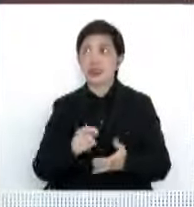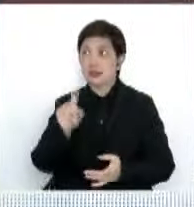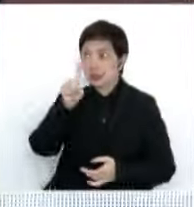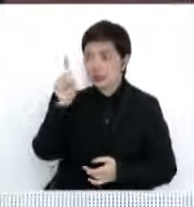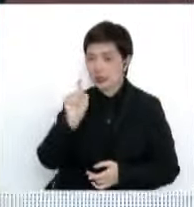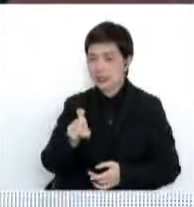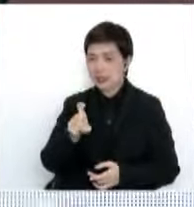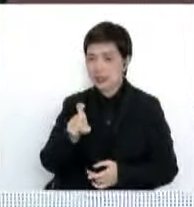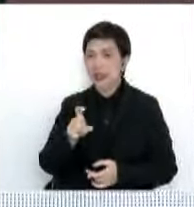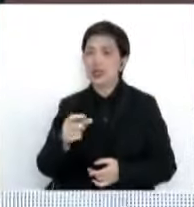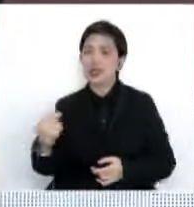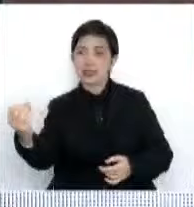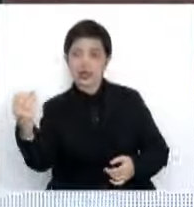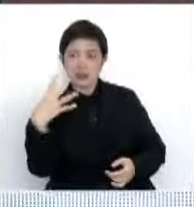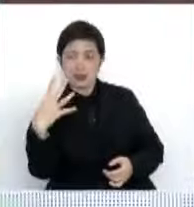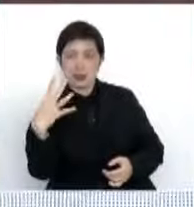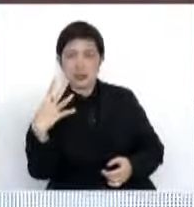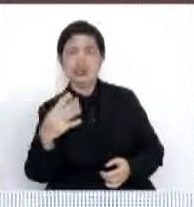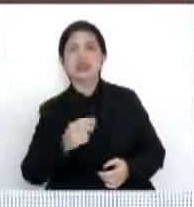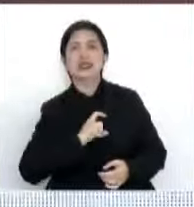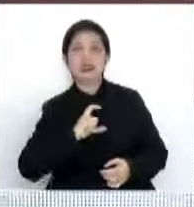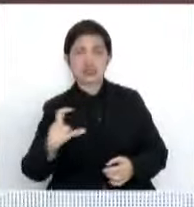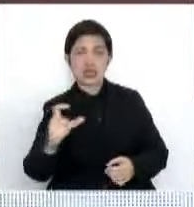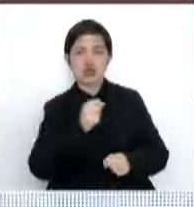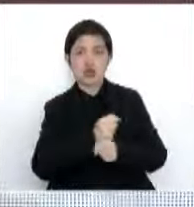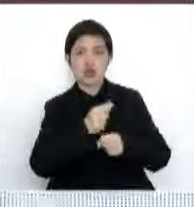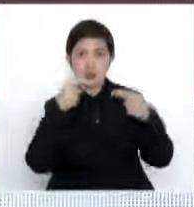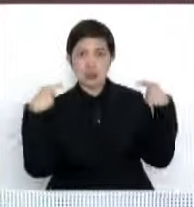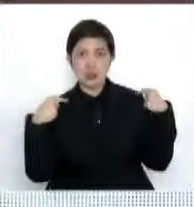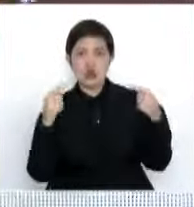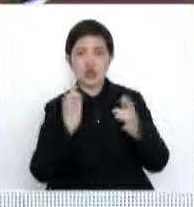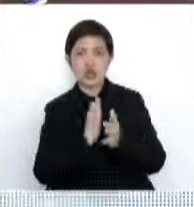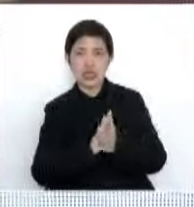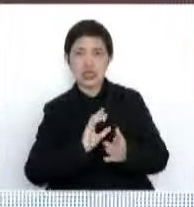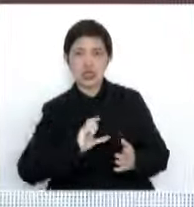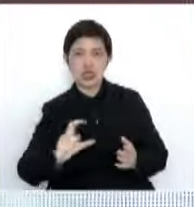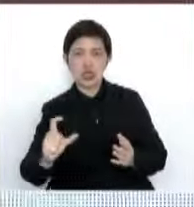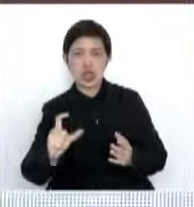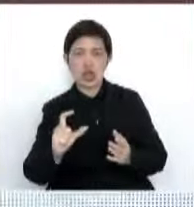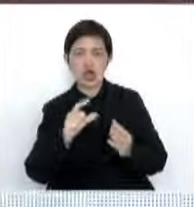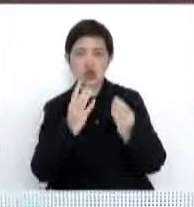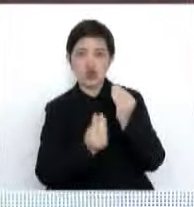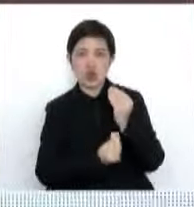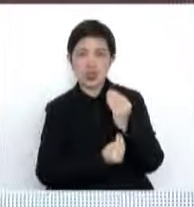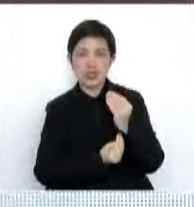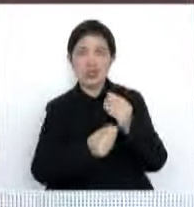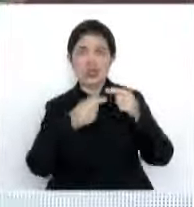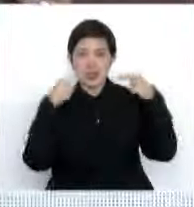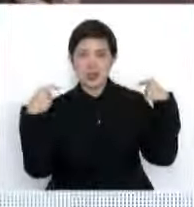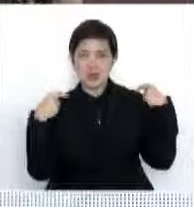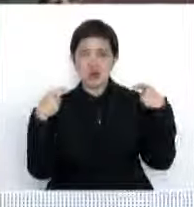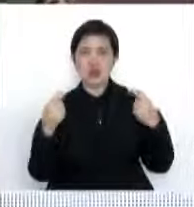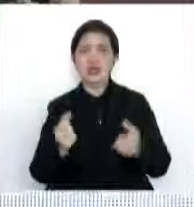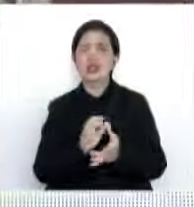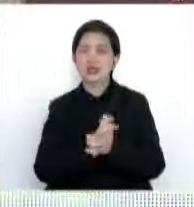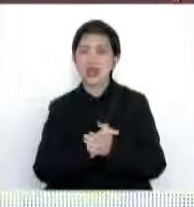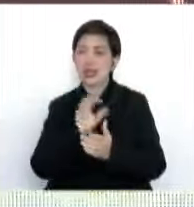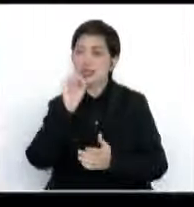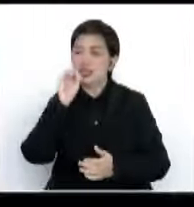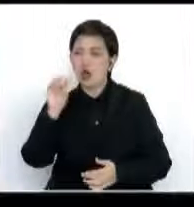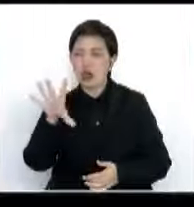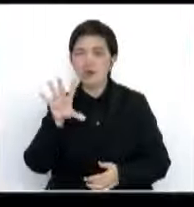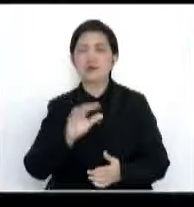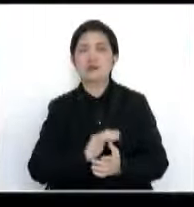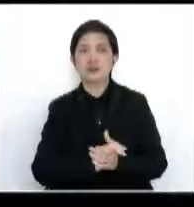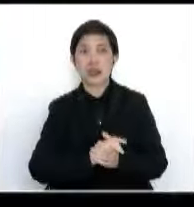selanjutnya akan direspon kembali o oleh calon gubernur dan calon wakil gubernur yang menjawab mohon diingat